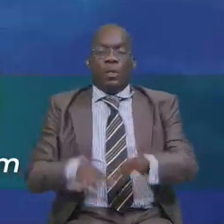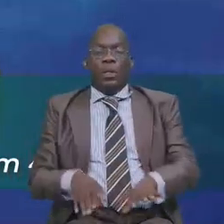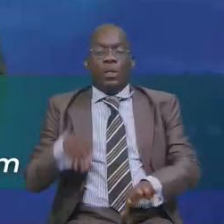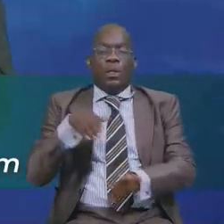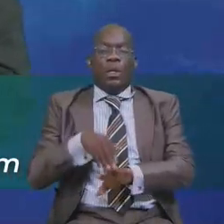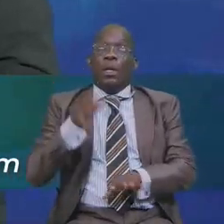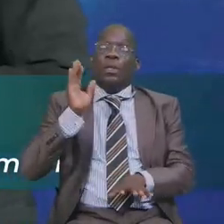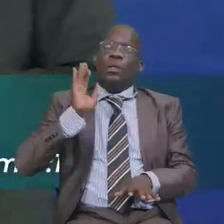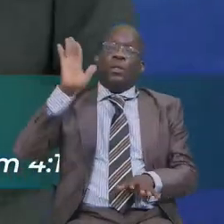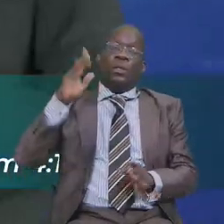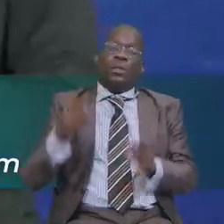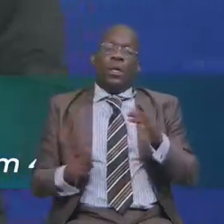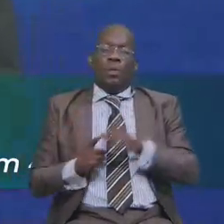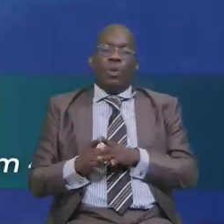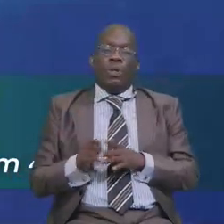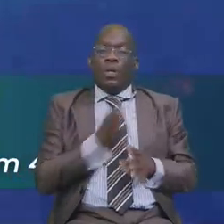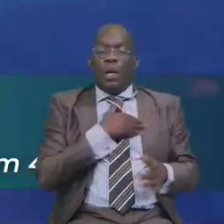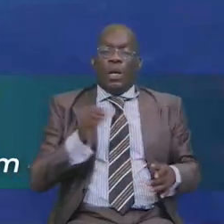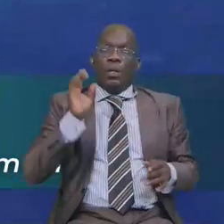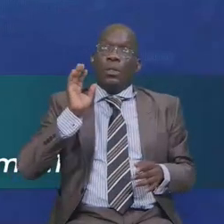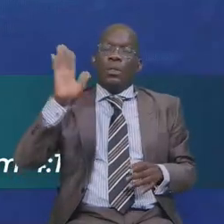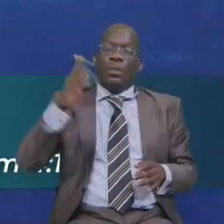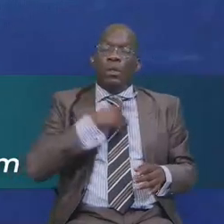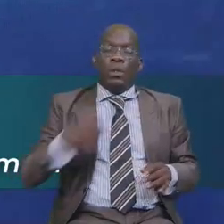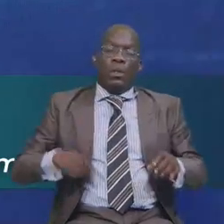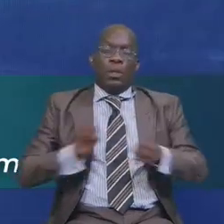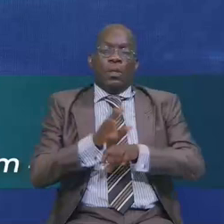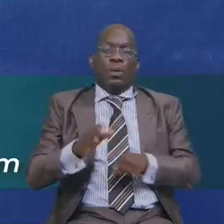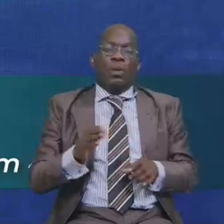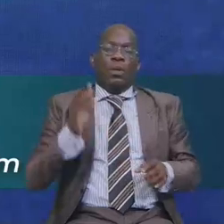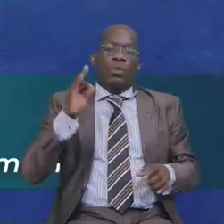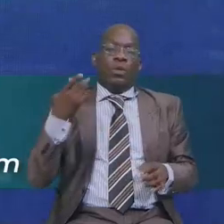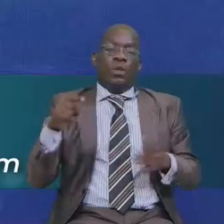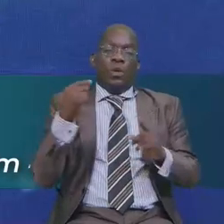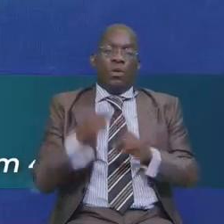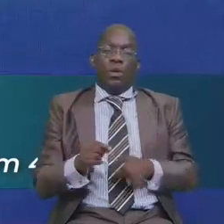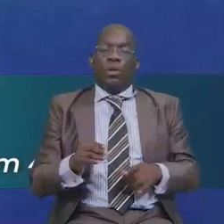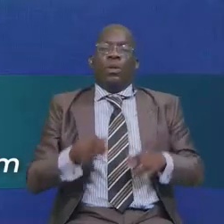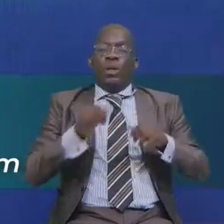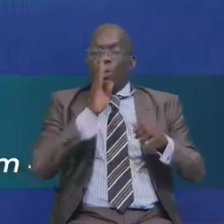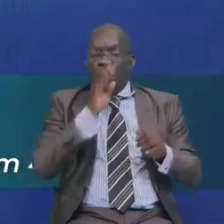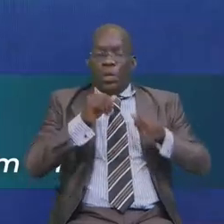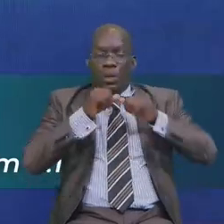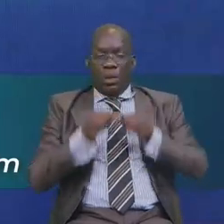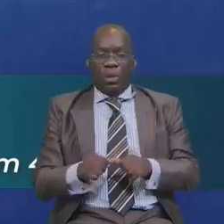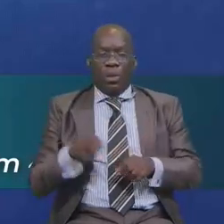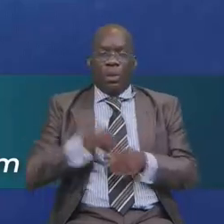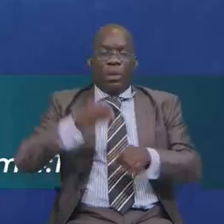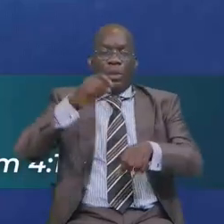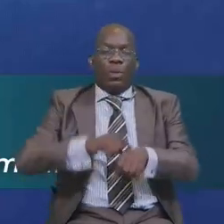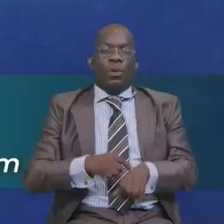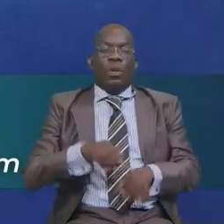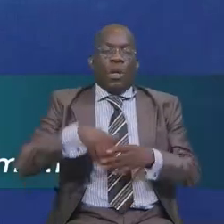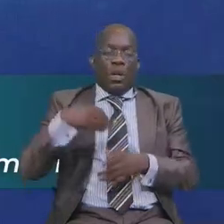royaume. Verset 2, prêche la parole, insiste en toute occasion, favorable ou non, reprend,